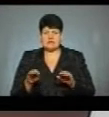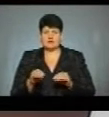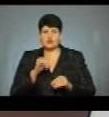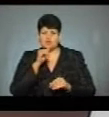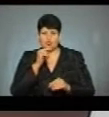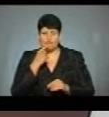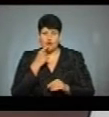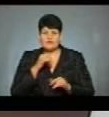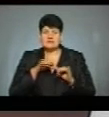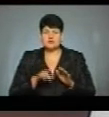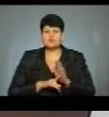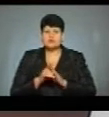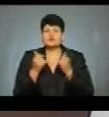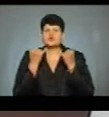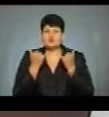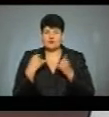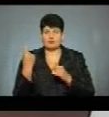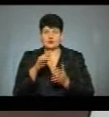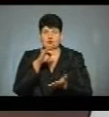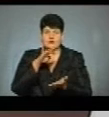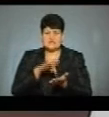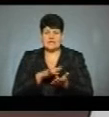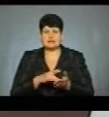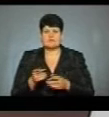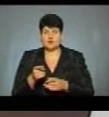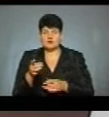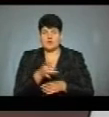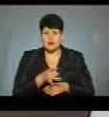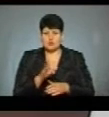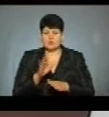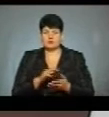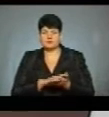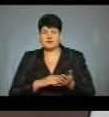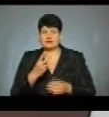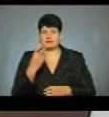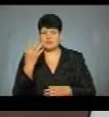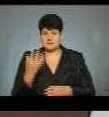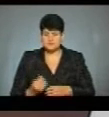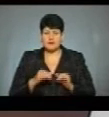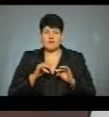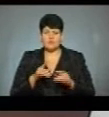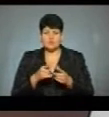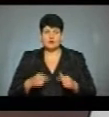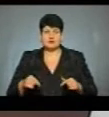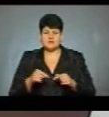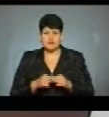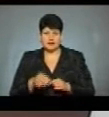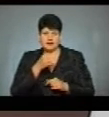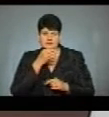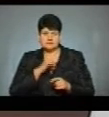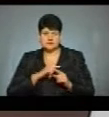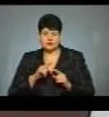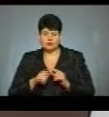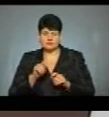крові. Захід розпочався сьогодні в обласному центрі та в Тернопільському районі і триватиме 2 дні. Акцію організували для ранньої